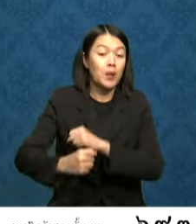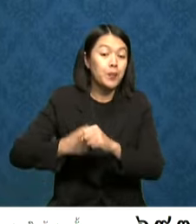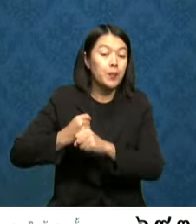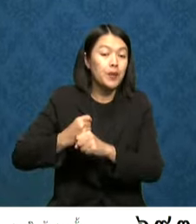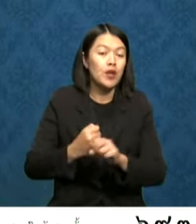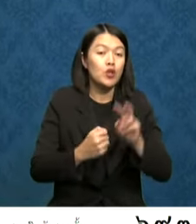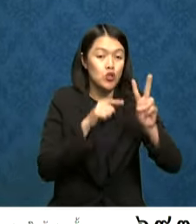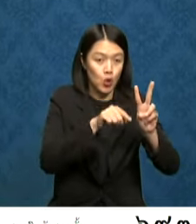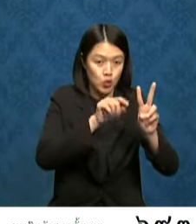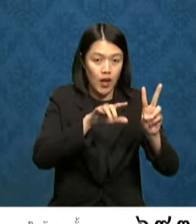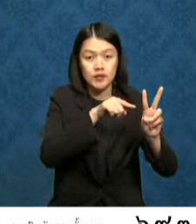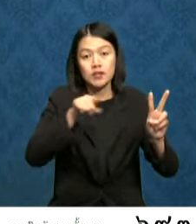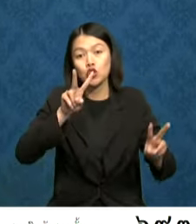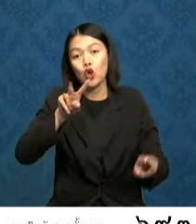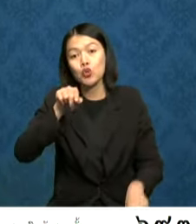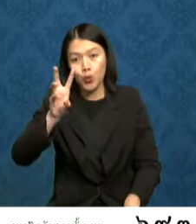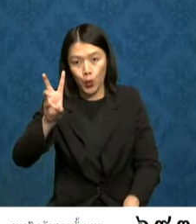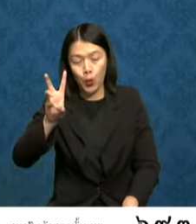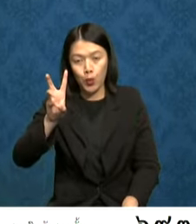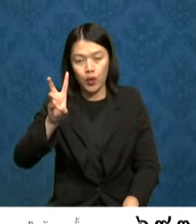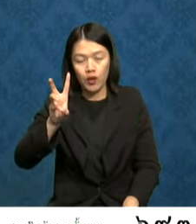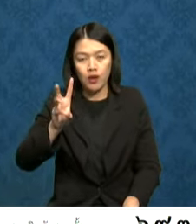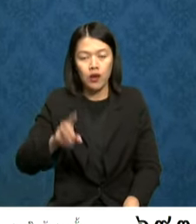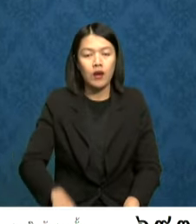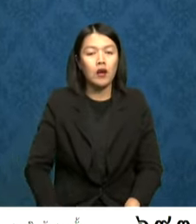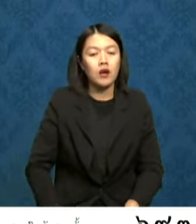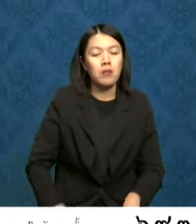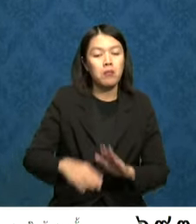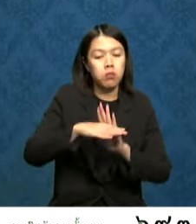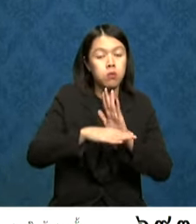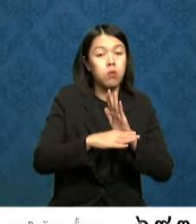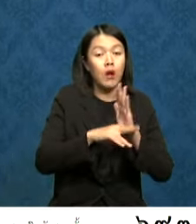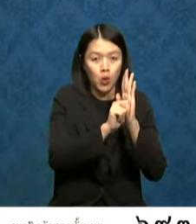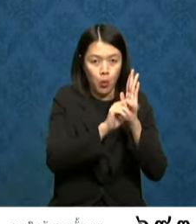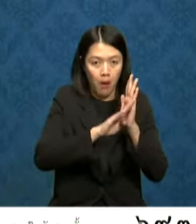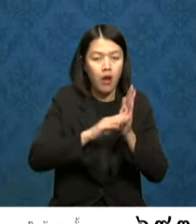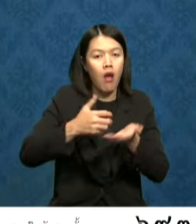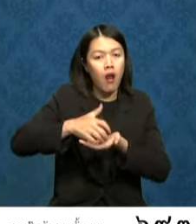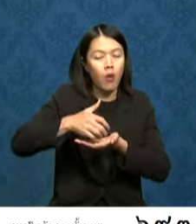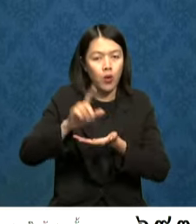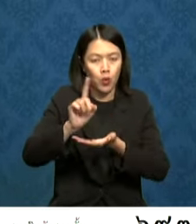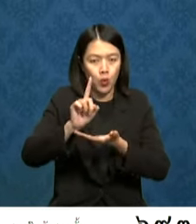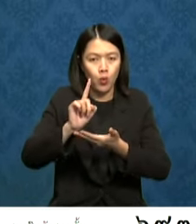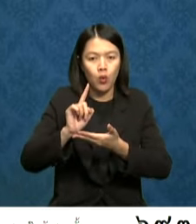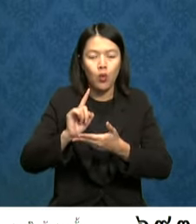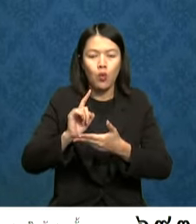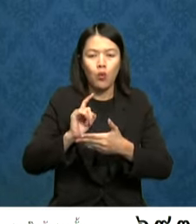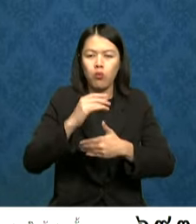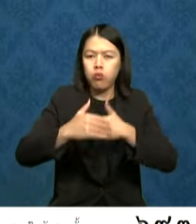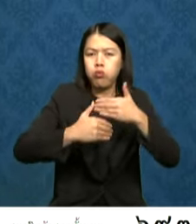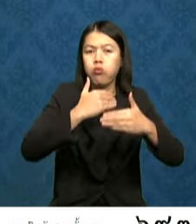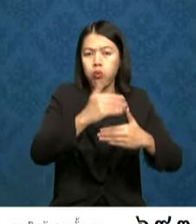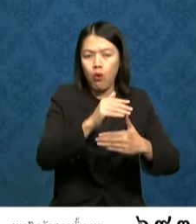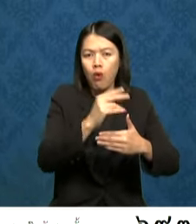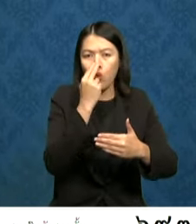โตประมาณ 2.5 - 2.6%นะคะในการำแถลงนโยบายค่ะมีพูดถึงเรื่องของศักยภาพการเจริญเติบโตดิฉันไม่คิด